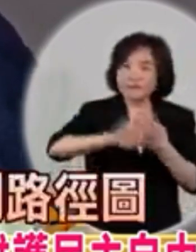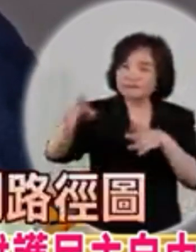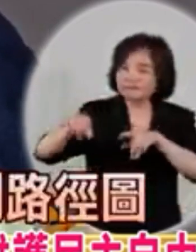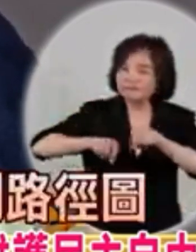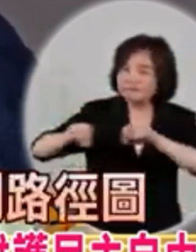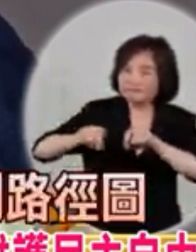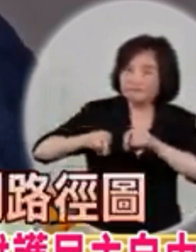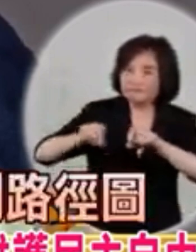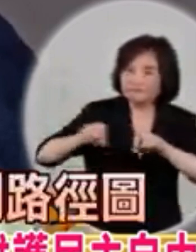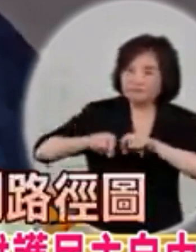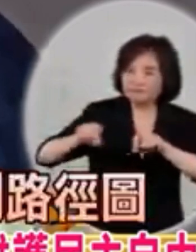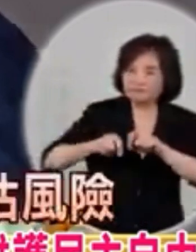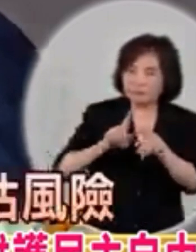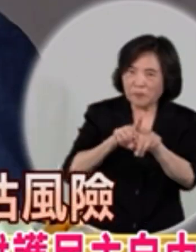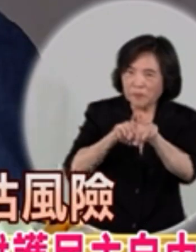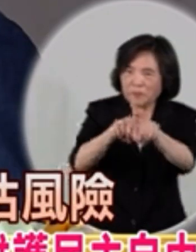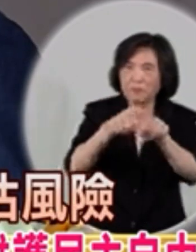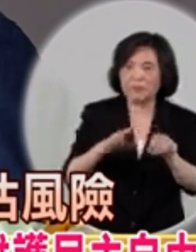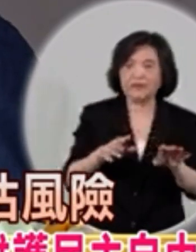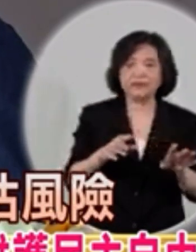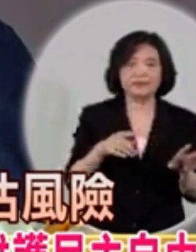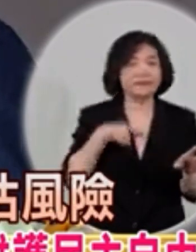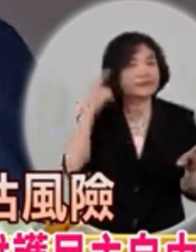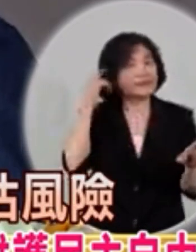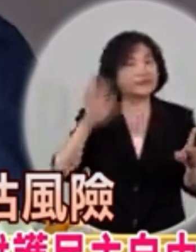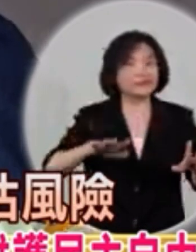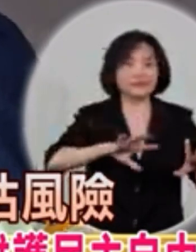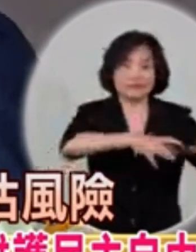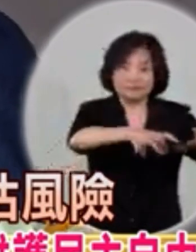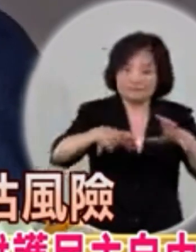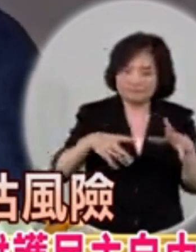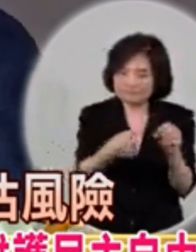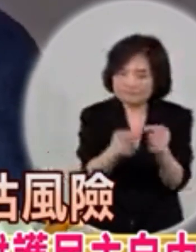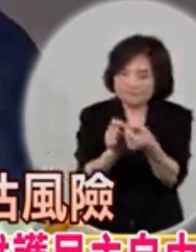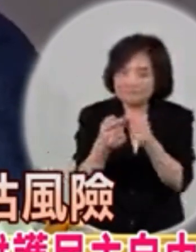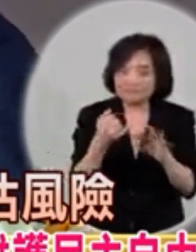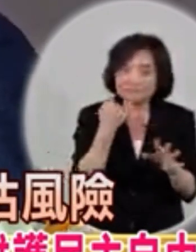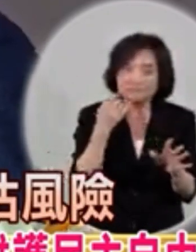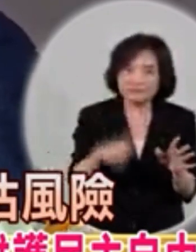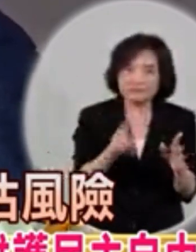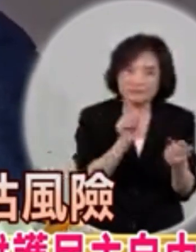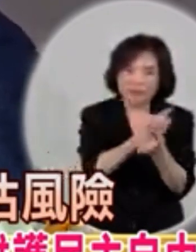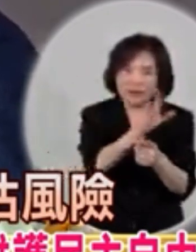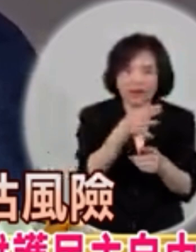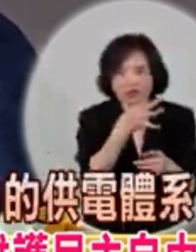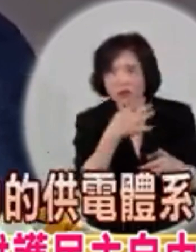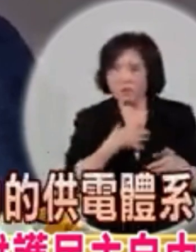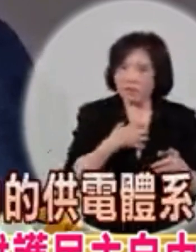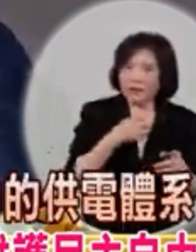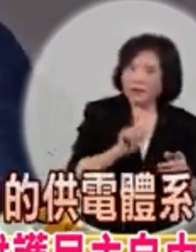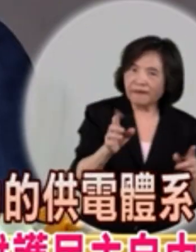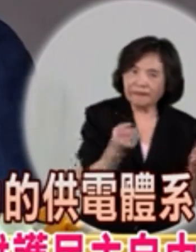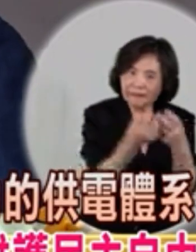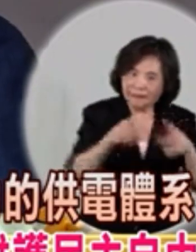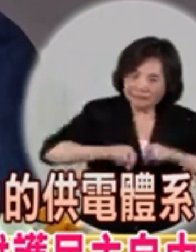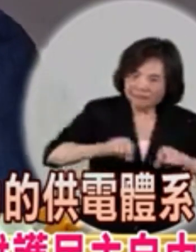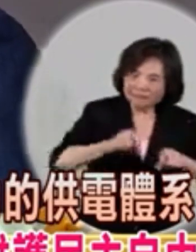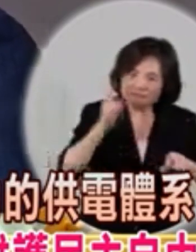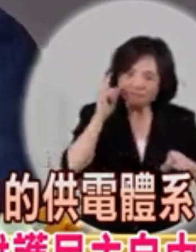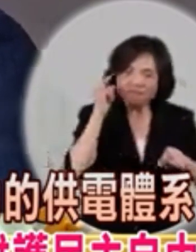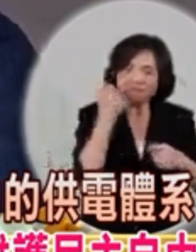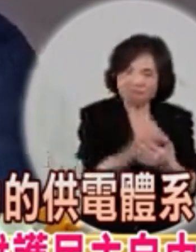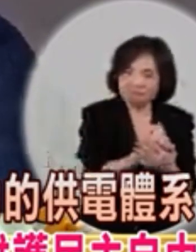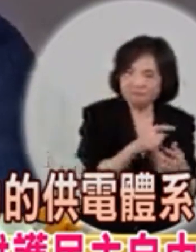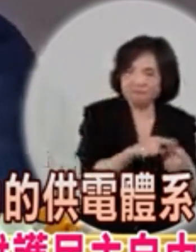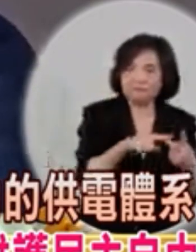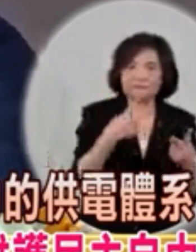径图，把握相应的趋势，及早评估风险，建构更具弹性、